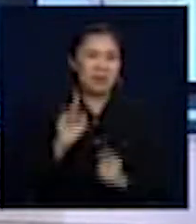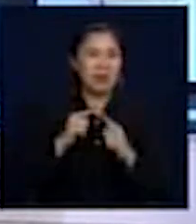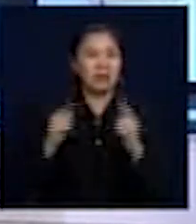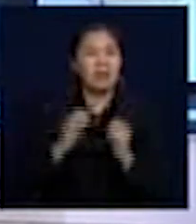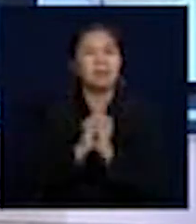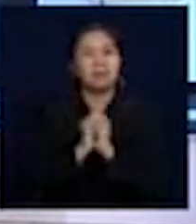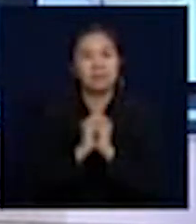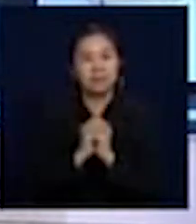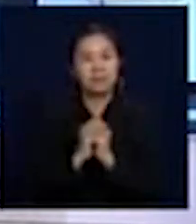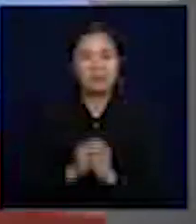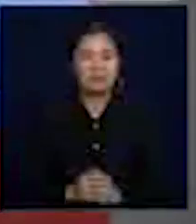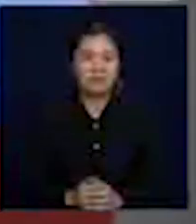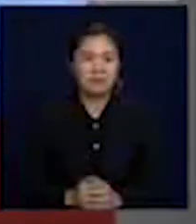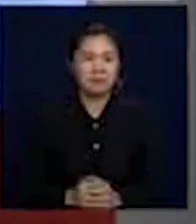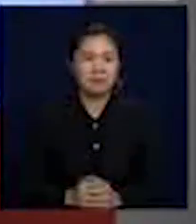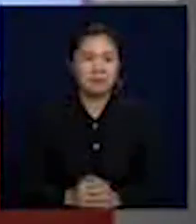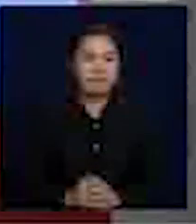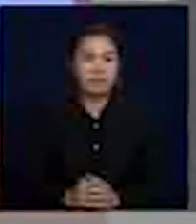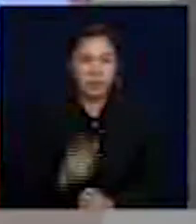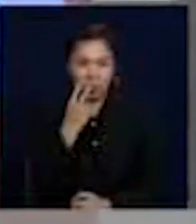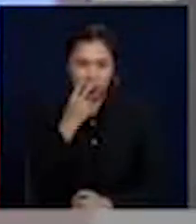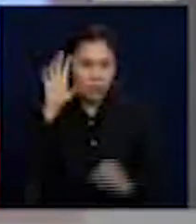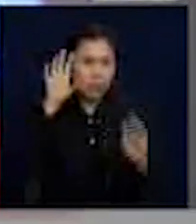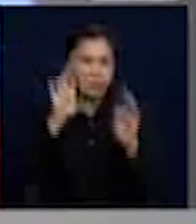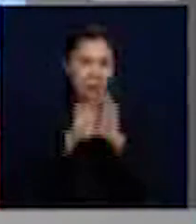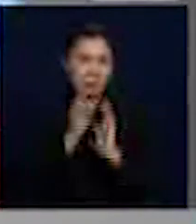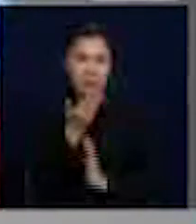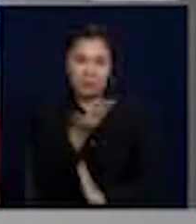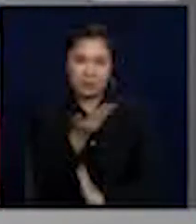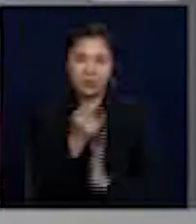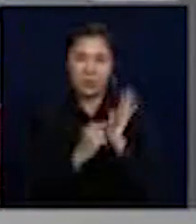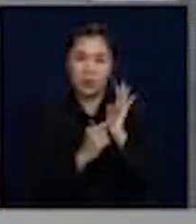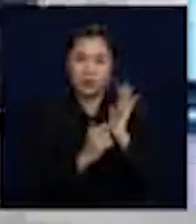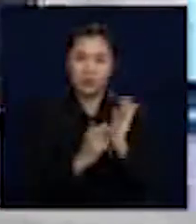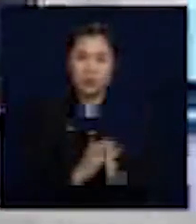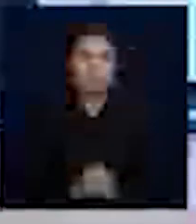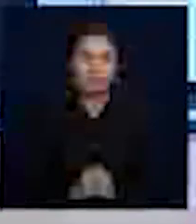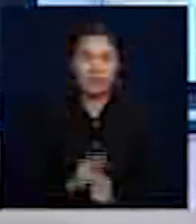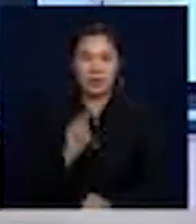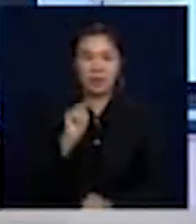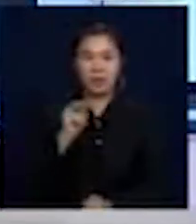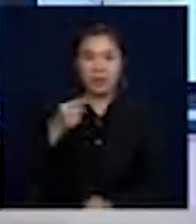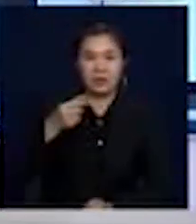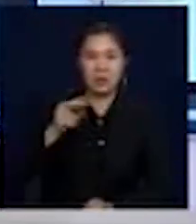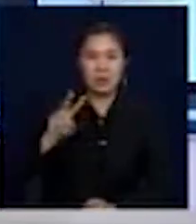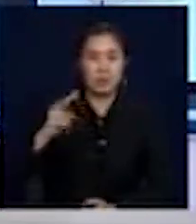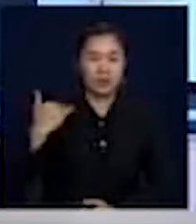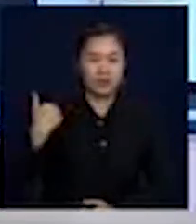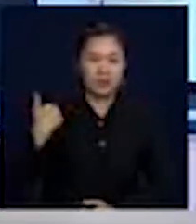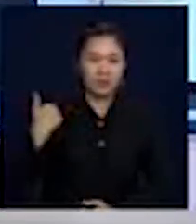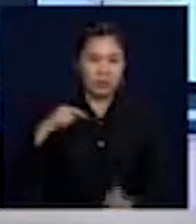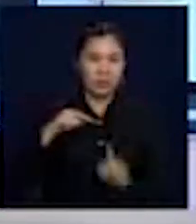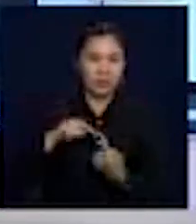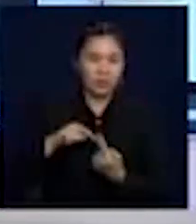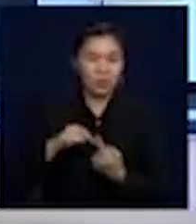ากจีนครับเชิญนะฮะดูที่หน้าจอทีวีของท่านเลย NGV นะฮะมาจากกระบวนการประมูลโดยบ